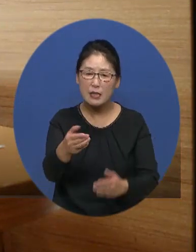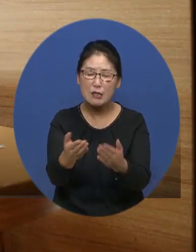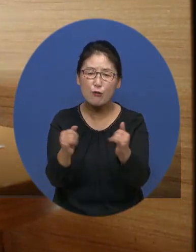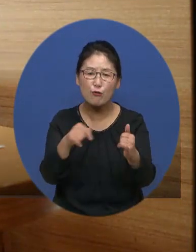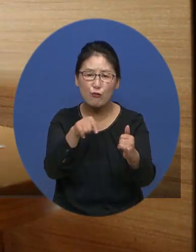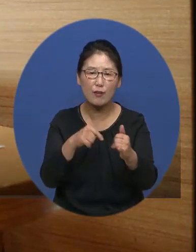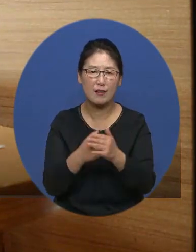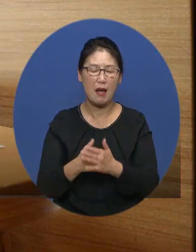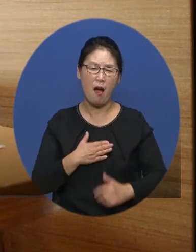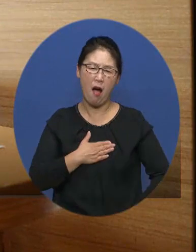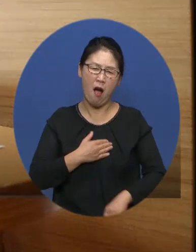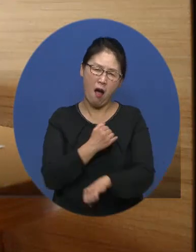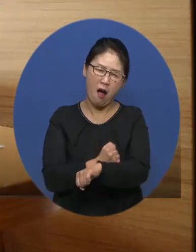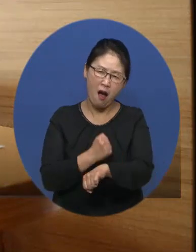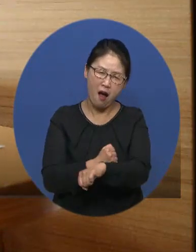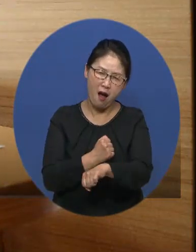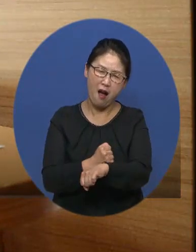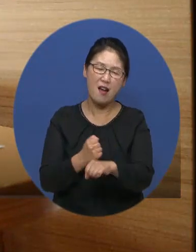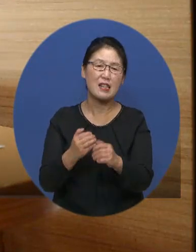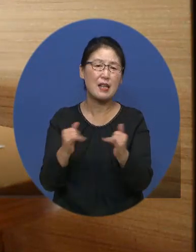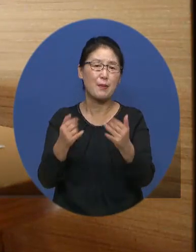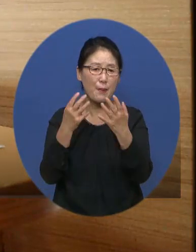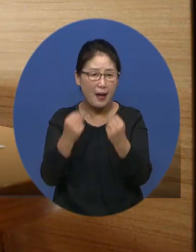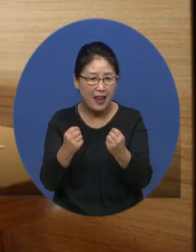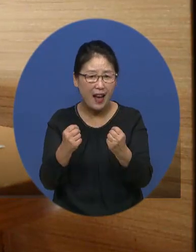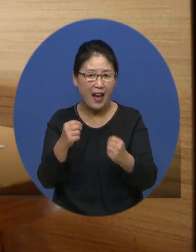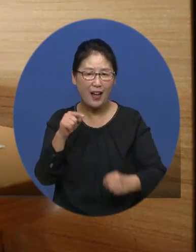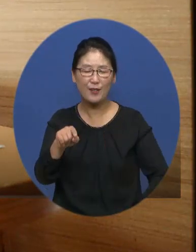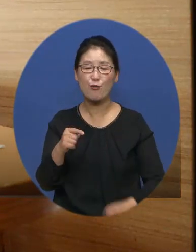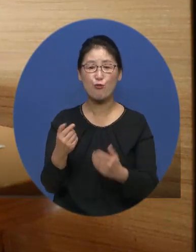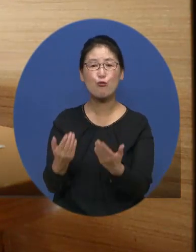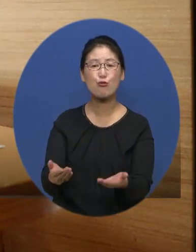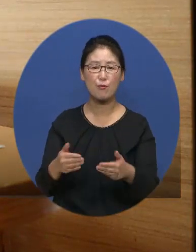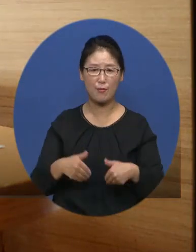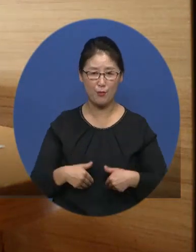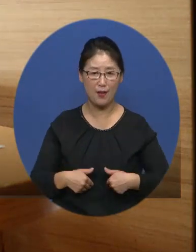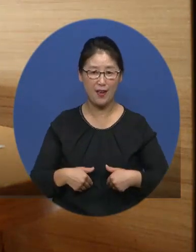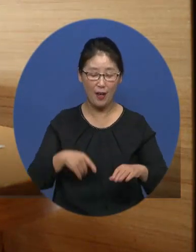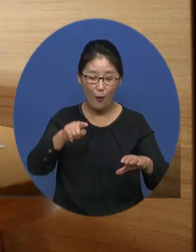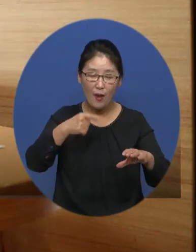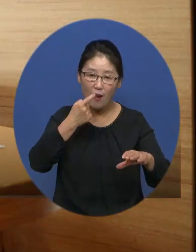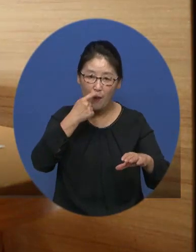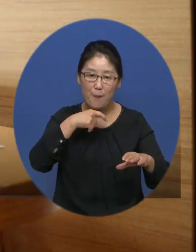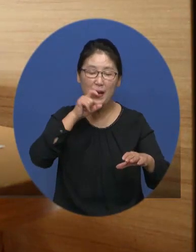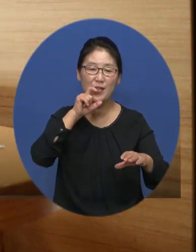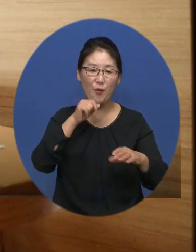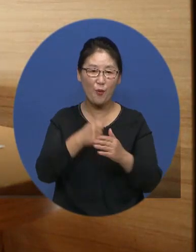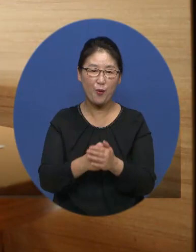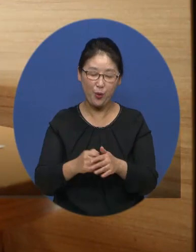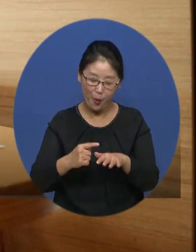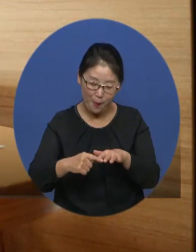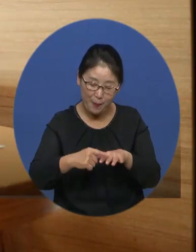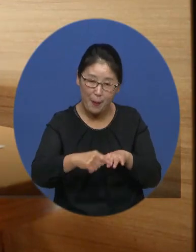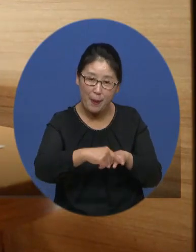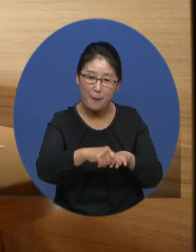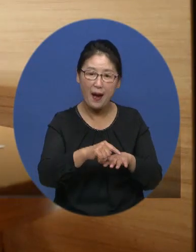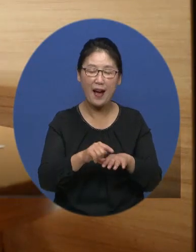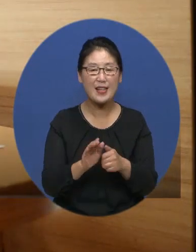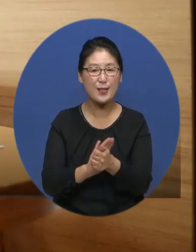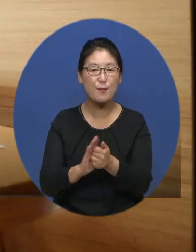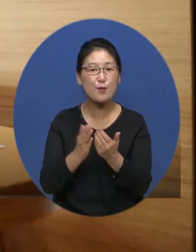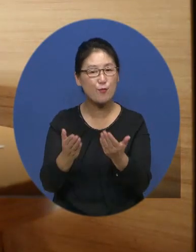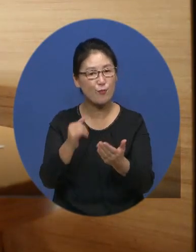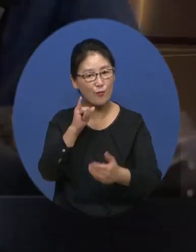시간도 필요하고 그런데 좋은 음악과 맛있는 커피와 또 저희 네일 아트 같은 것도 제공이 되기 때문에 만족도는 굉장히